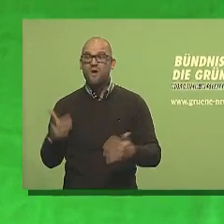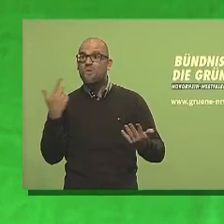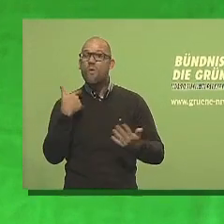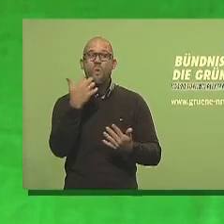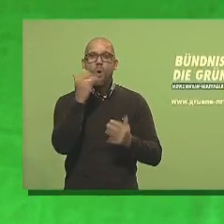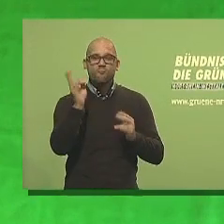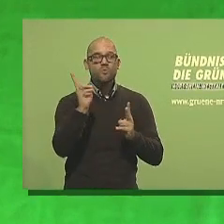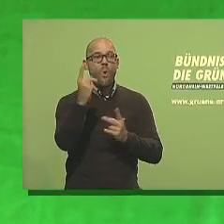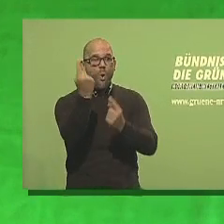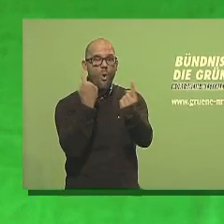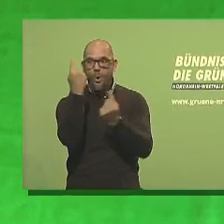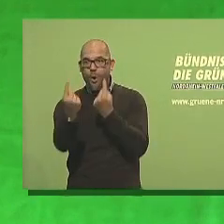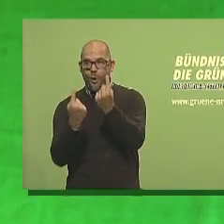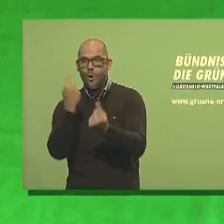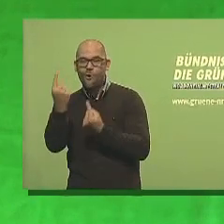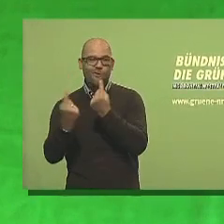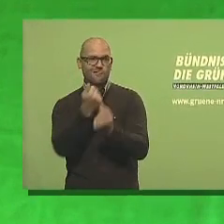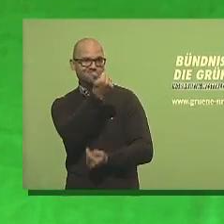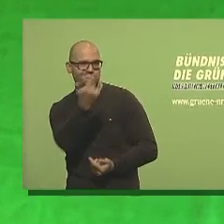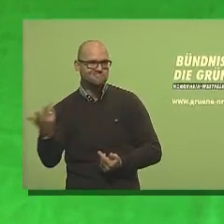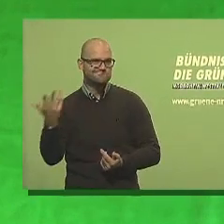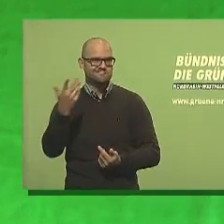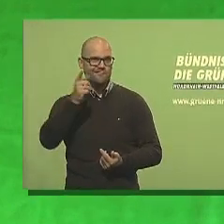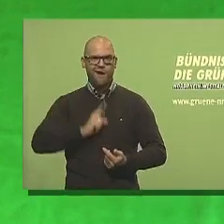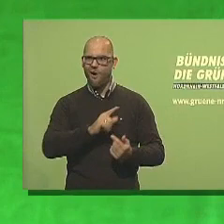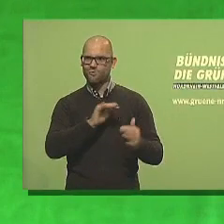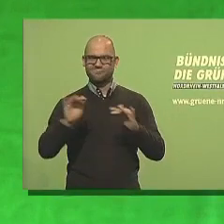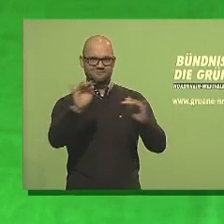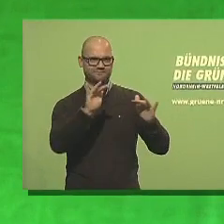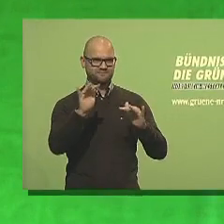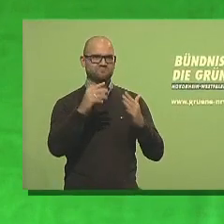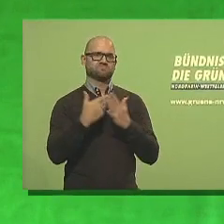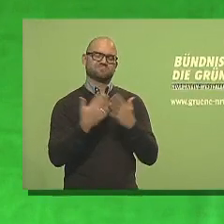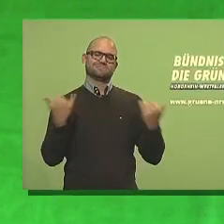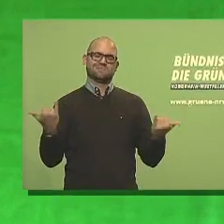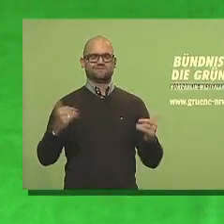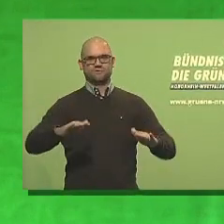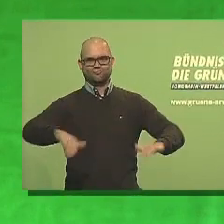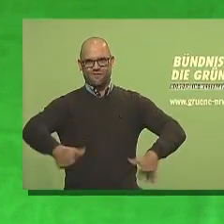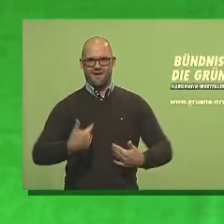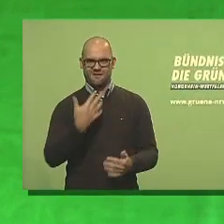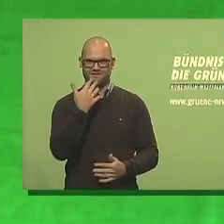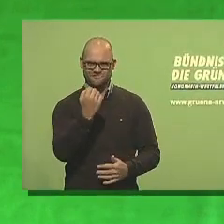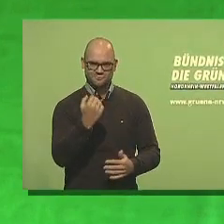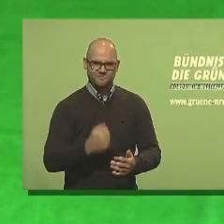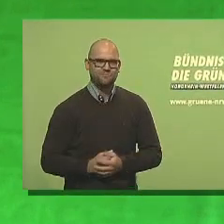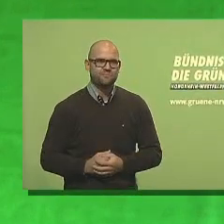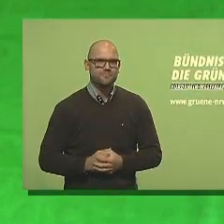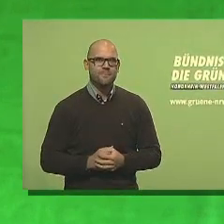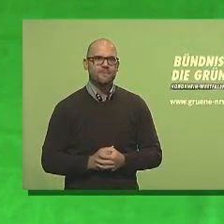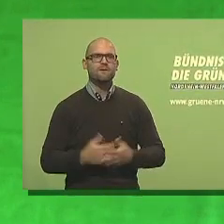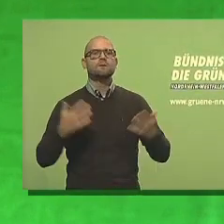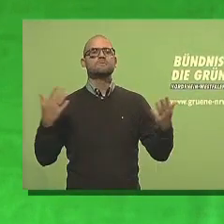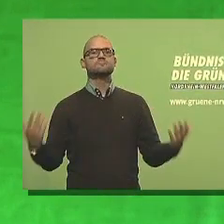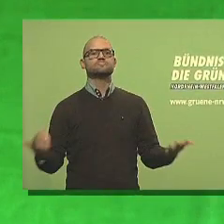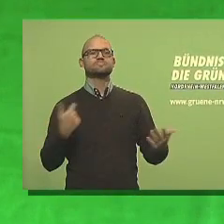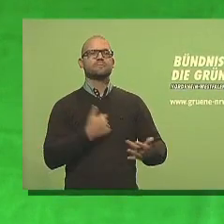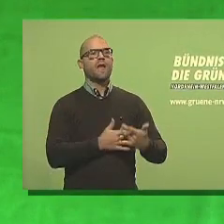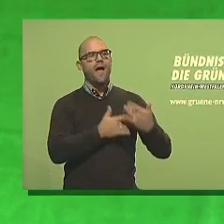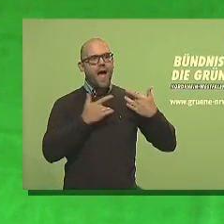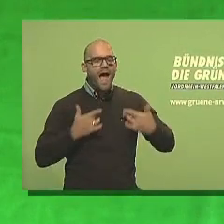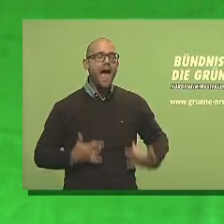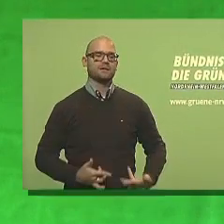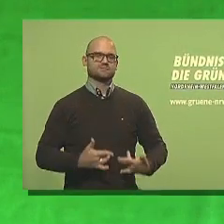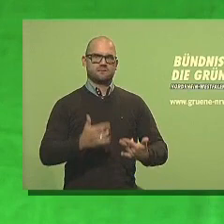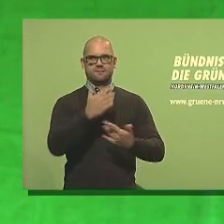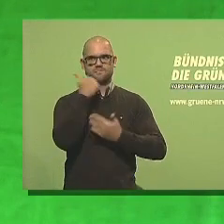weibliche hinzugekommen sind. Also lasst uns starten. Ich möchte euch ganz herzlich hier begrüßen.